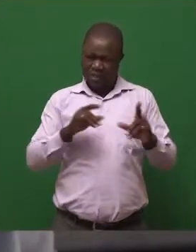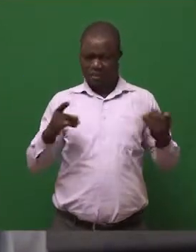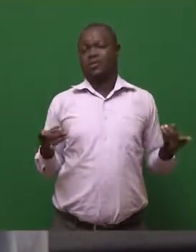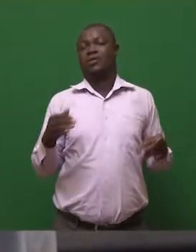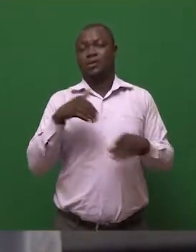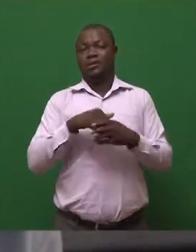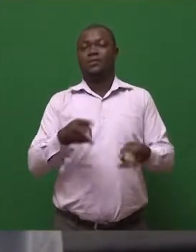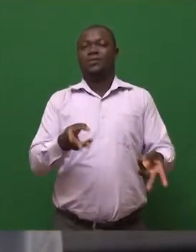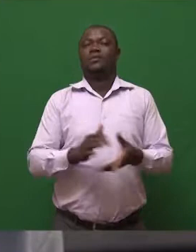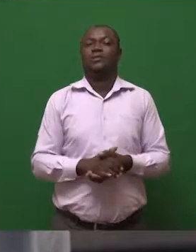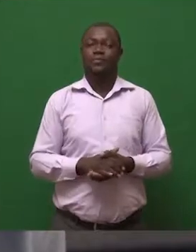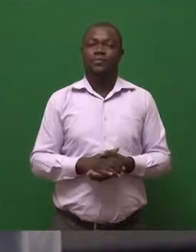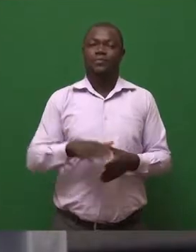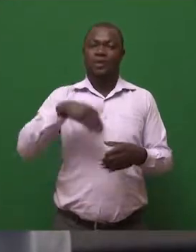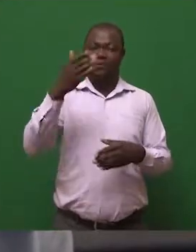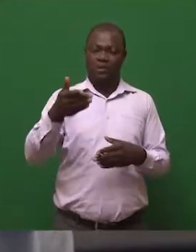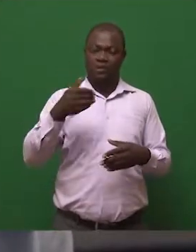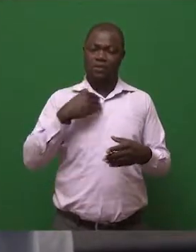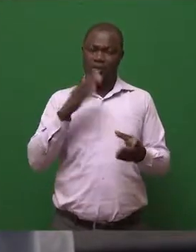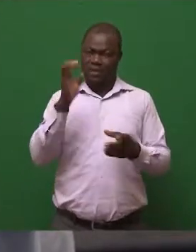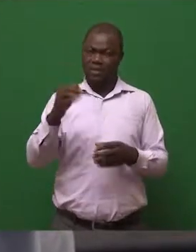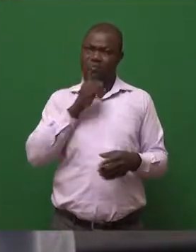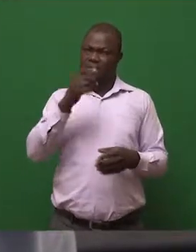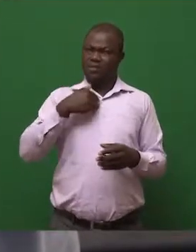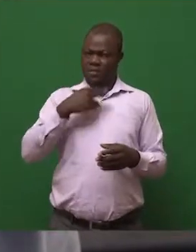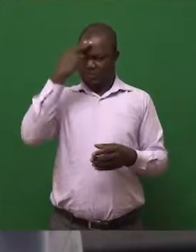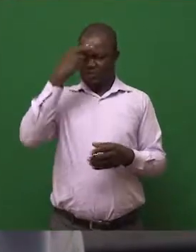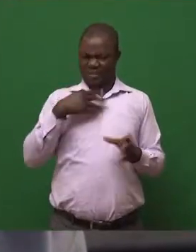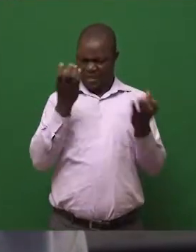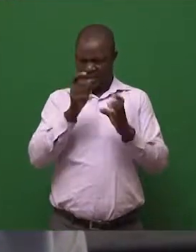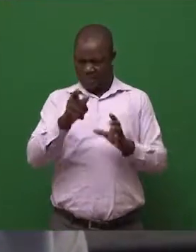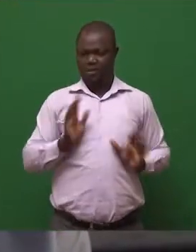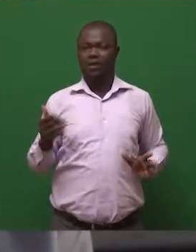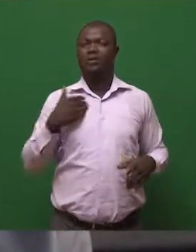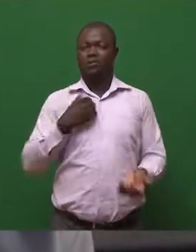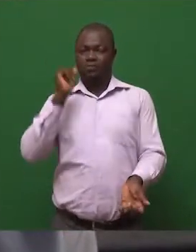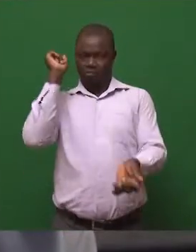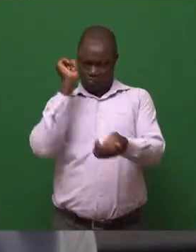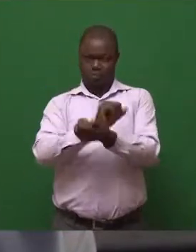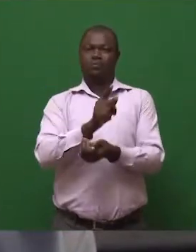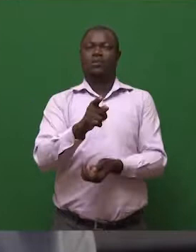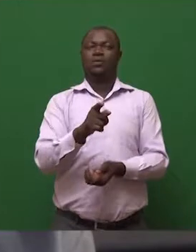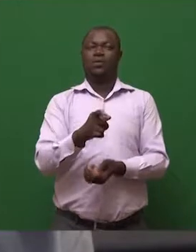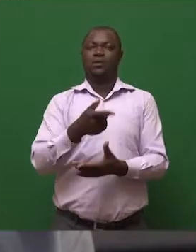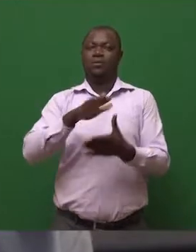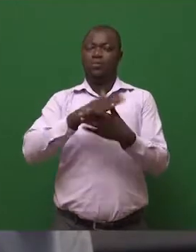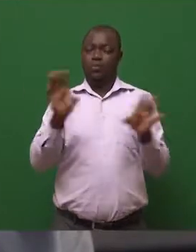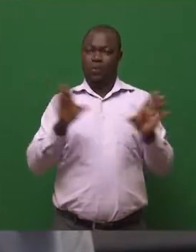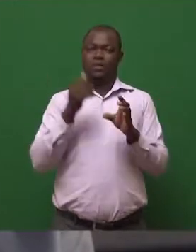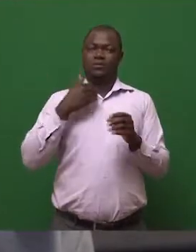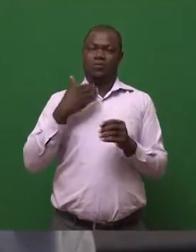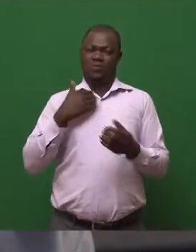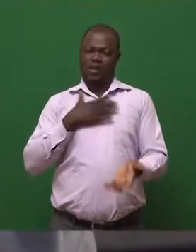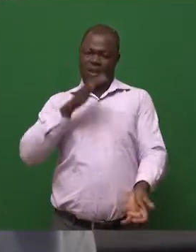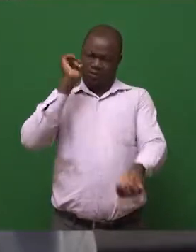dzakakwana here pamugwagwa tozopedzisira tichiti isu semapurisa hatizongoperera ipapo chete tinobva tasunga nokuti